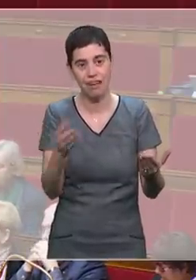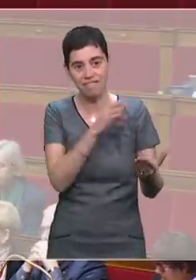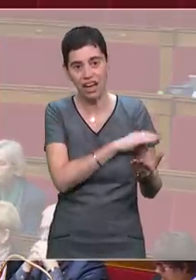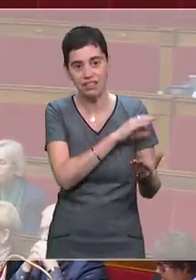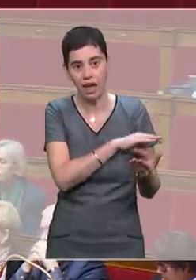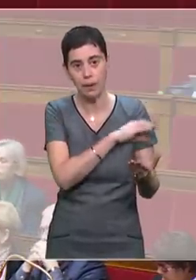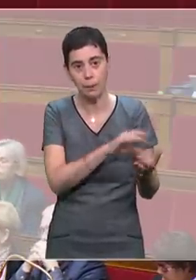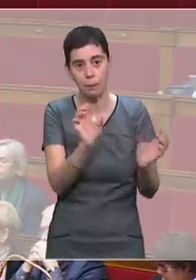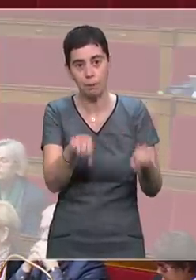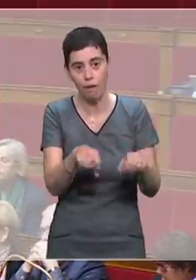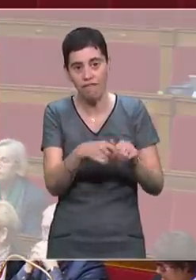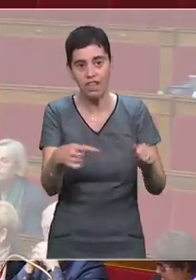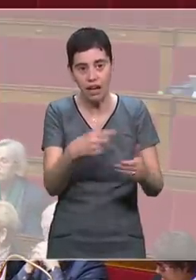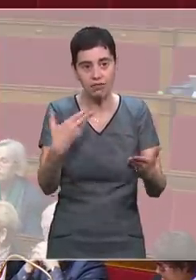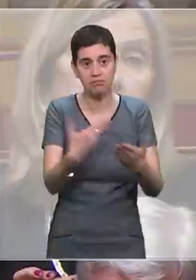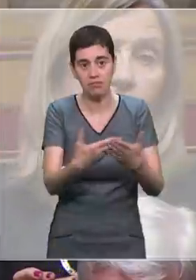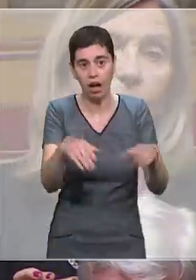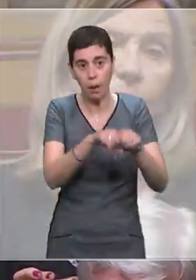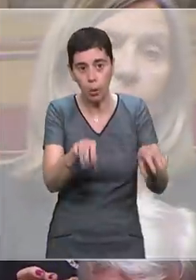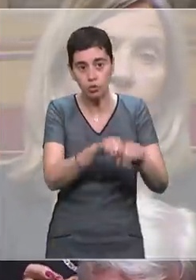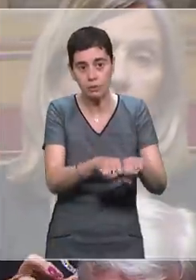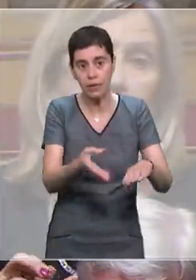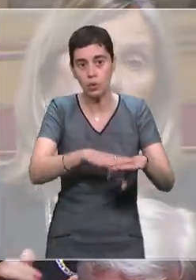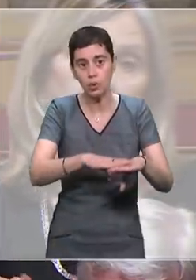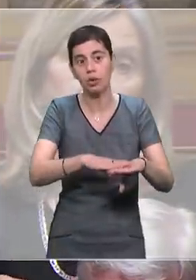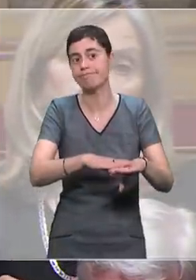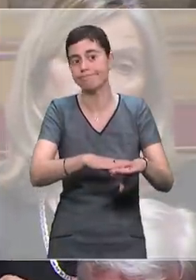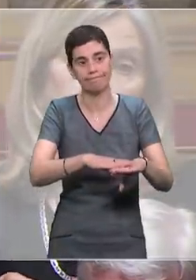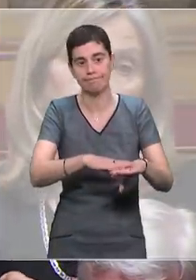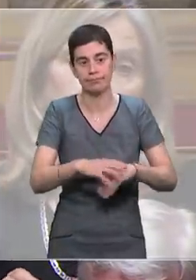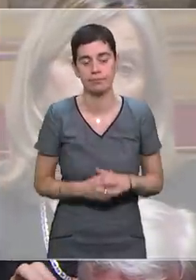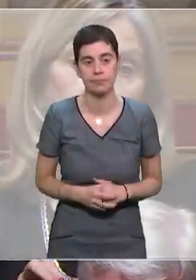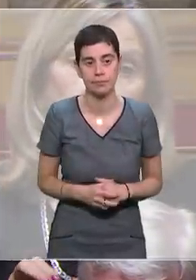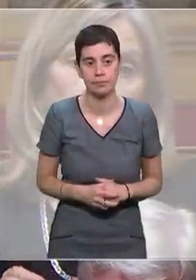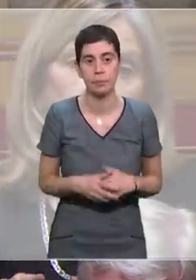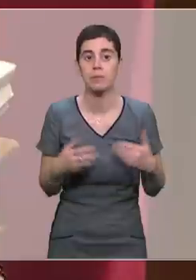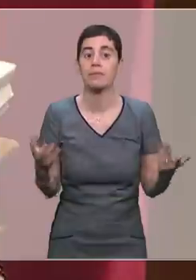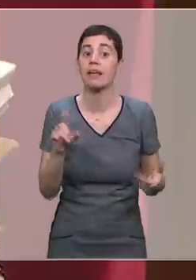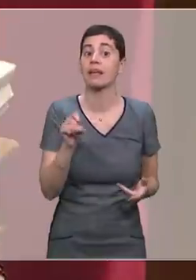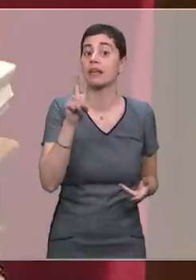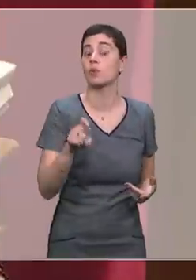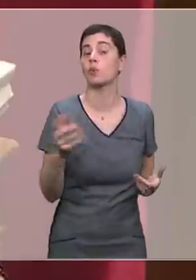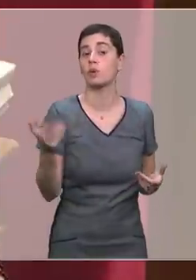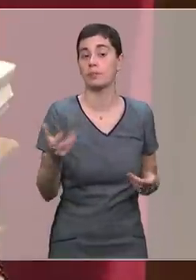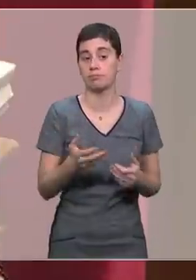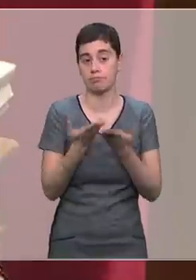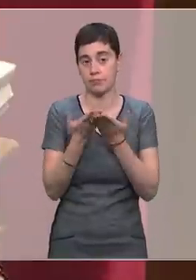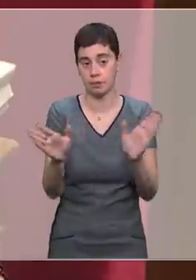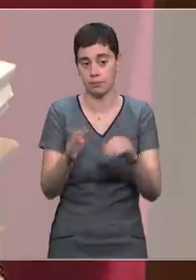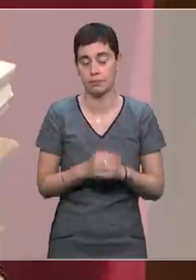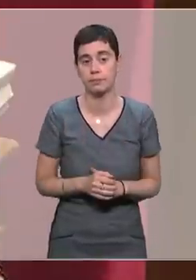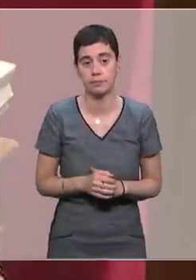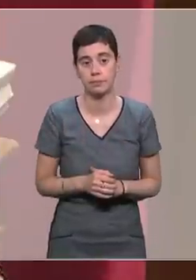capacité de l'entreprise de produire un vaccin viable. Ma question sera donc simple.